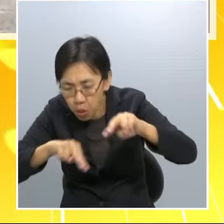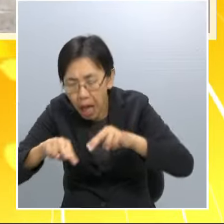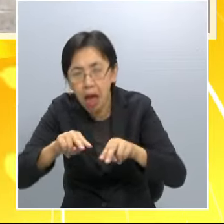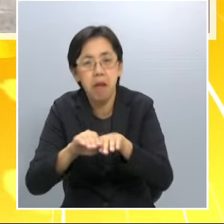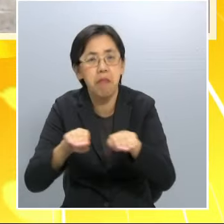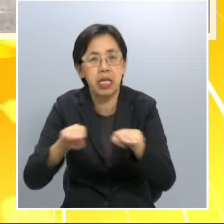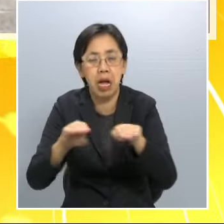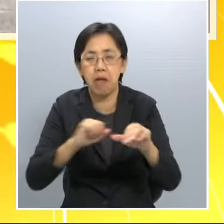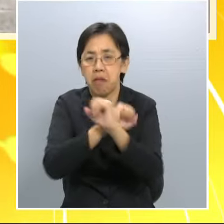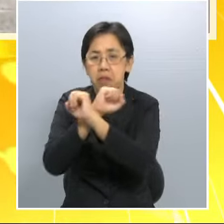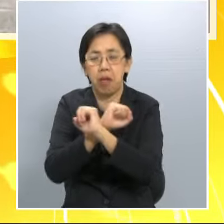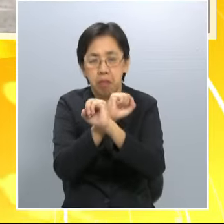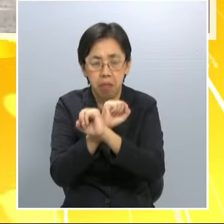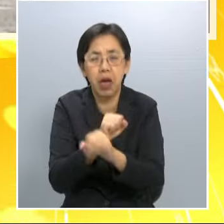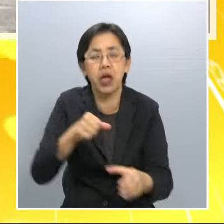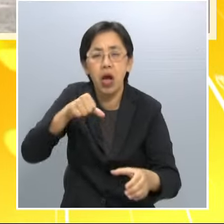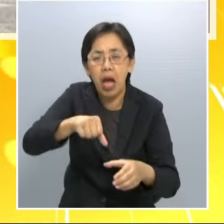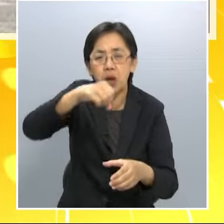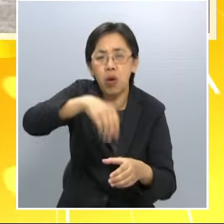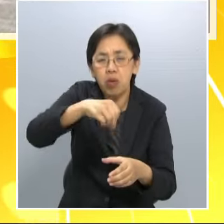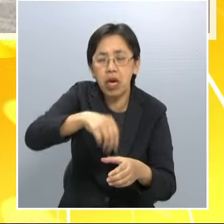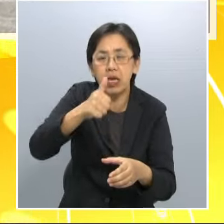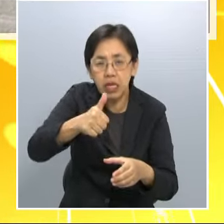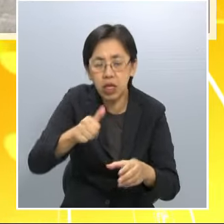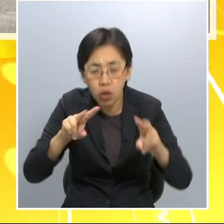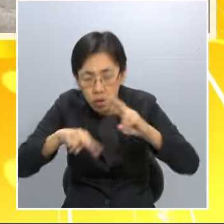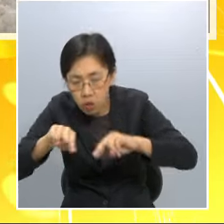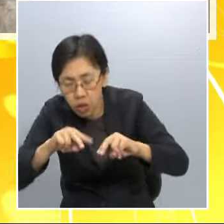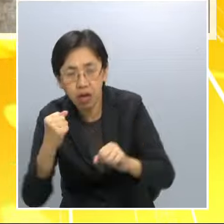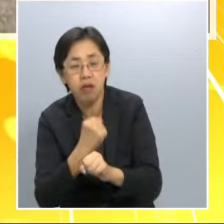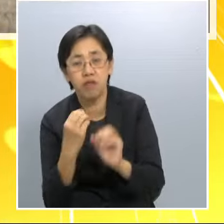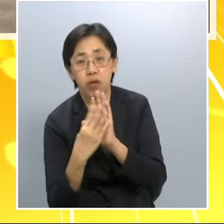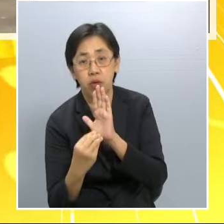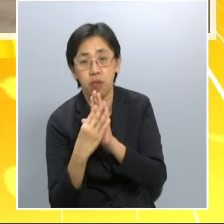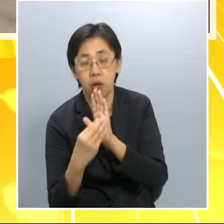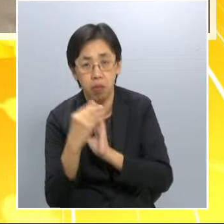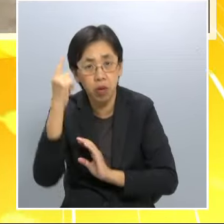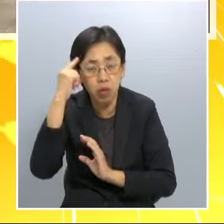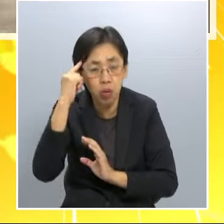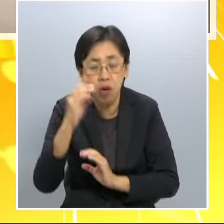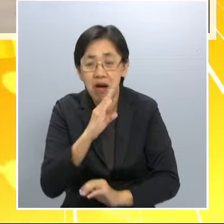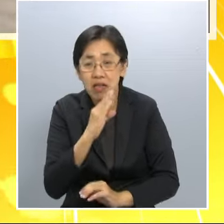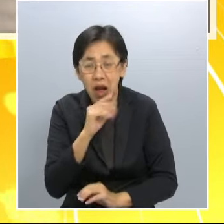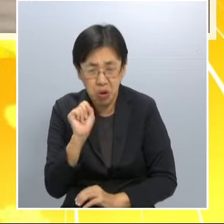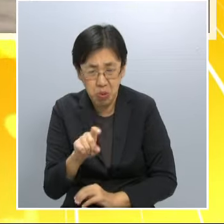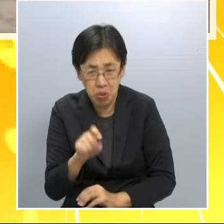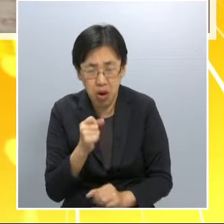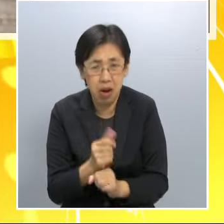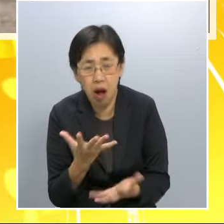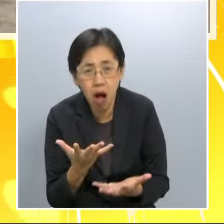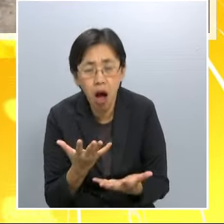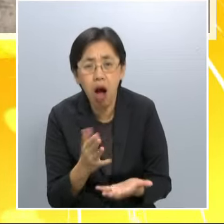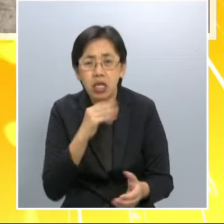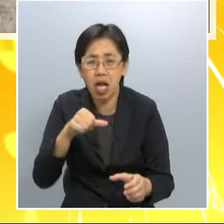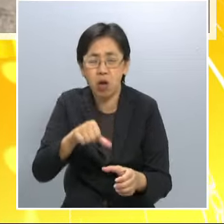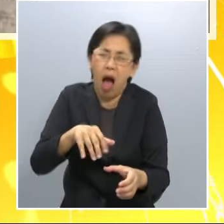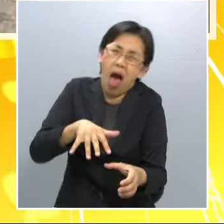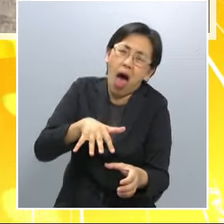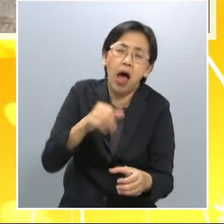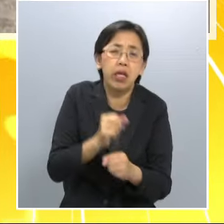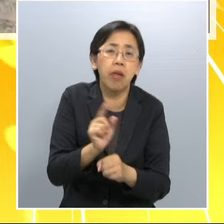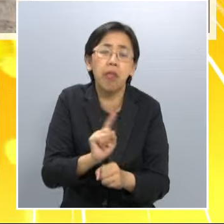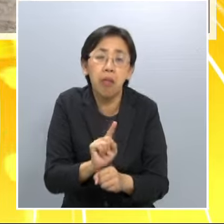านและปลอดภัยต่อผู้ใช้รวมทั้งต้องคอยฝึกอบรมรับมือกับเหตุฉุกเฉินถ้าเกิดเหตุฉุกเฉินขึ้นมา